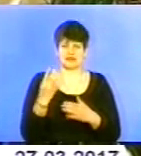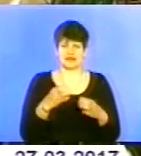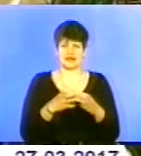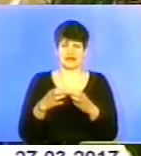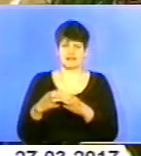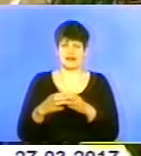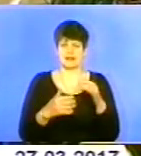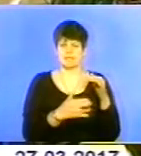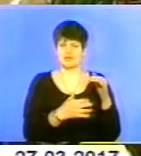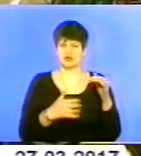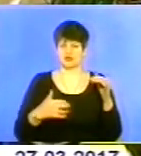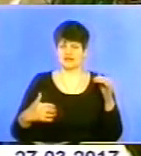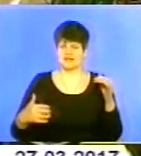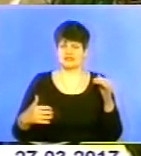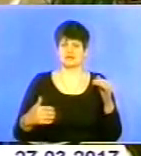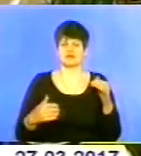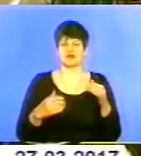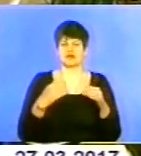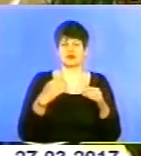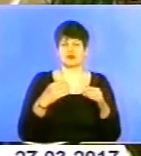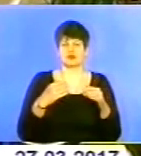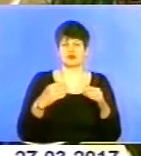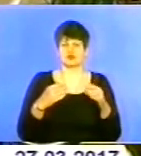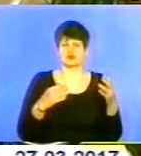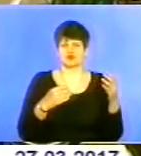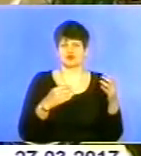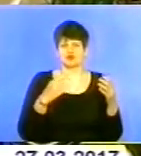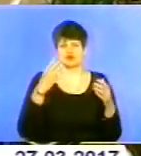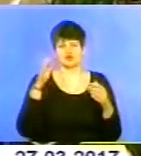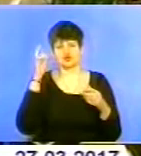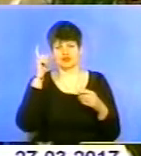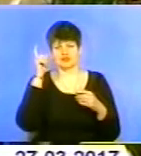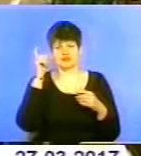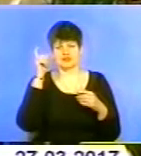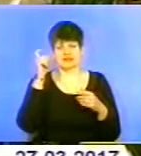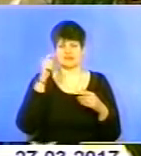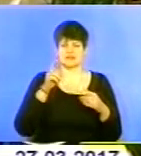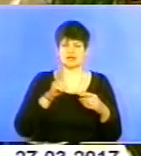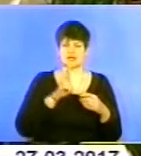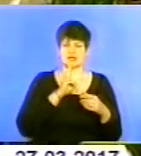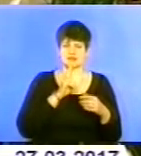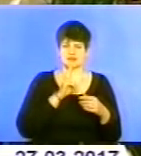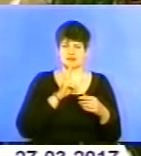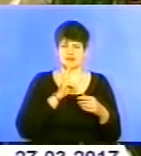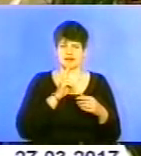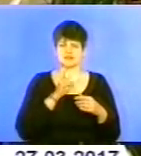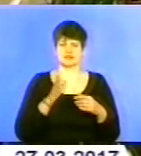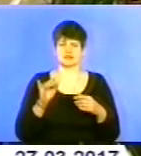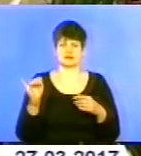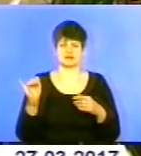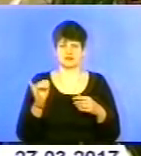зразкова дитяча капела бандуристів, Чортківська мішана капела бандуристів «Мрія», Кременецька жіноча капела бандуристів